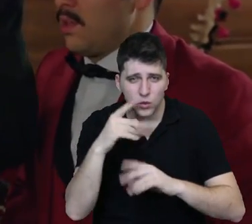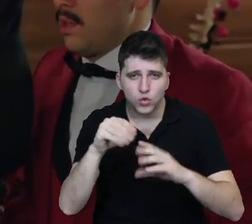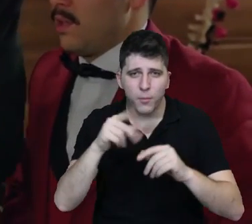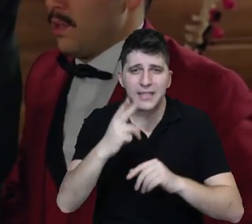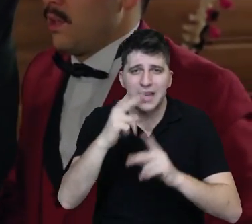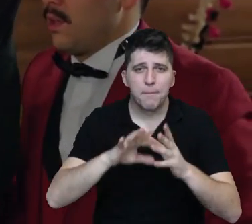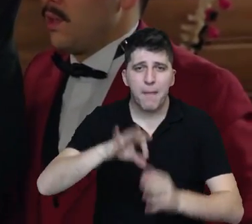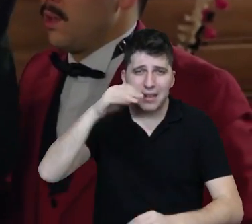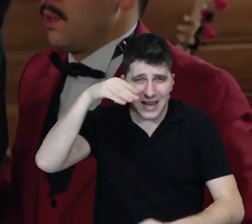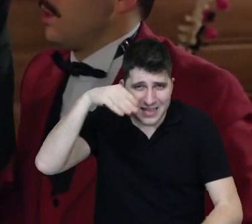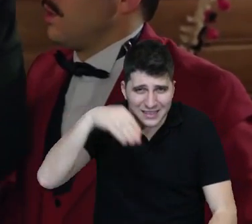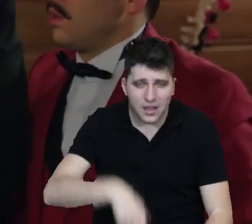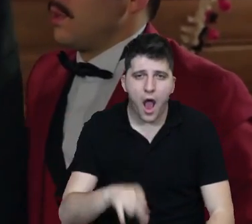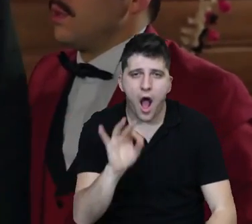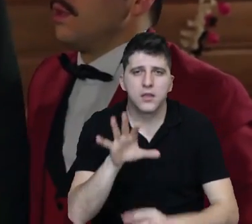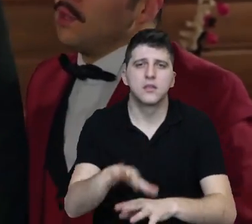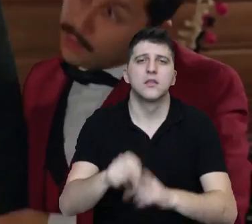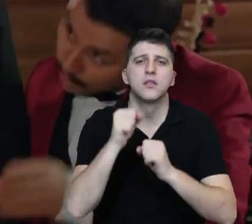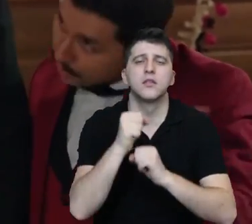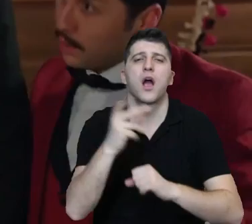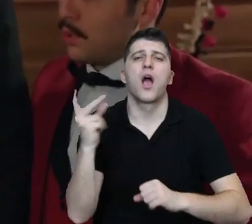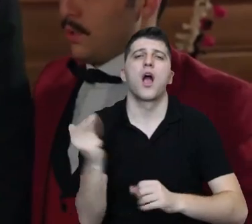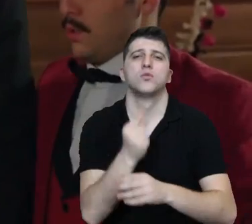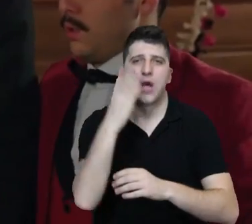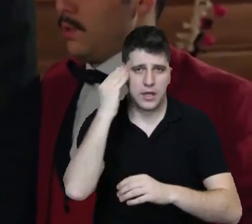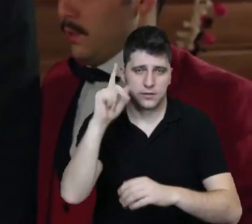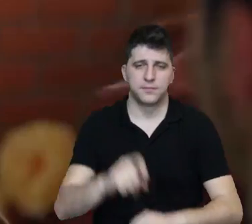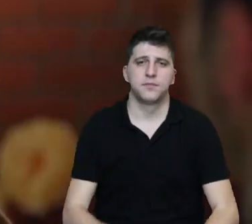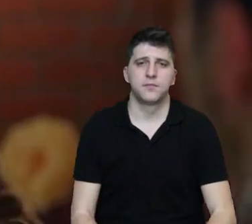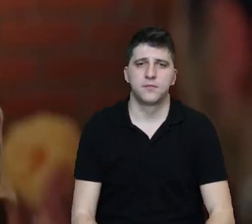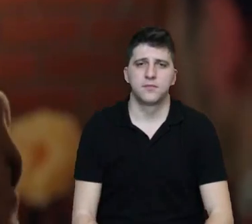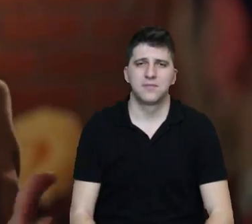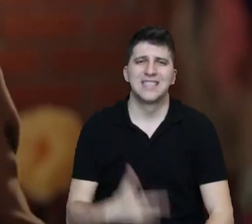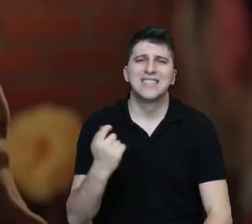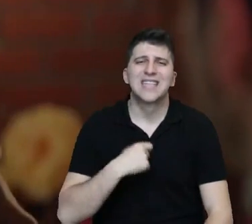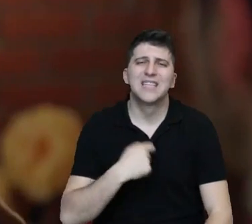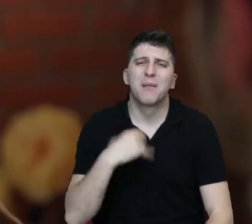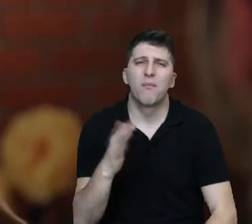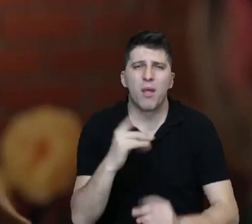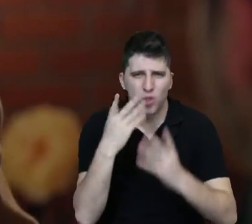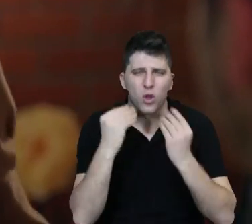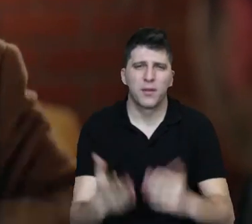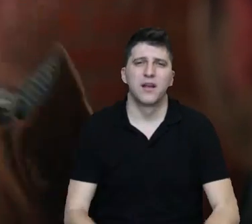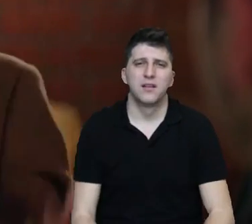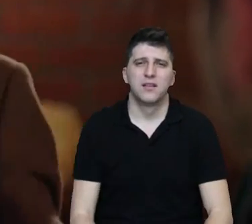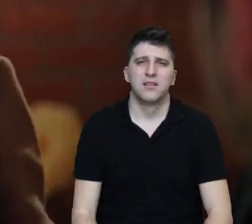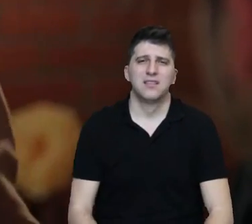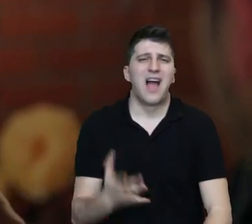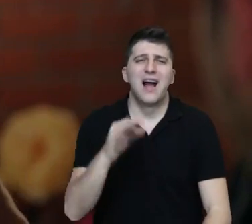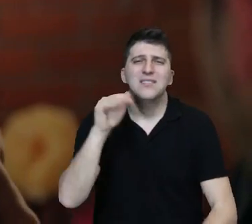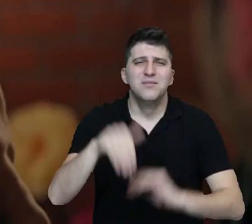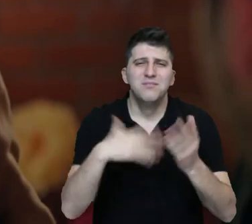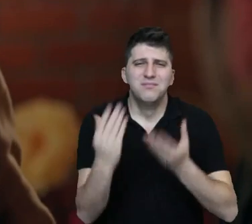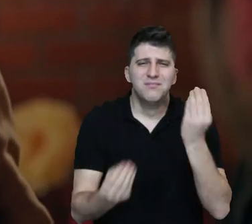toprağın 7 metre altına girip oradan ganimetleri alıp vınturizm. Citex. Saçmalamayın, böyle bir şey olur mu ya? Yok defineymiş,